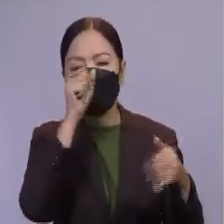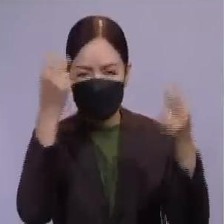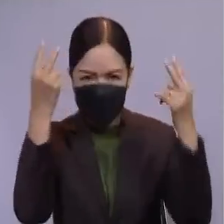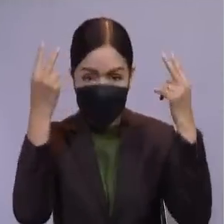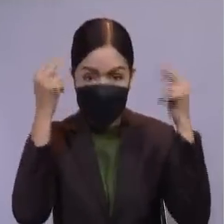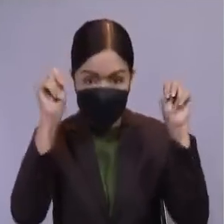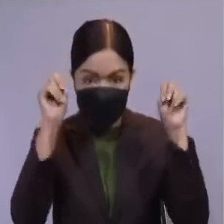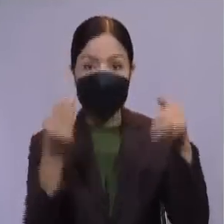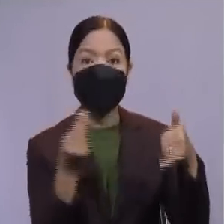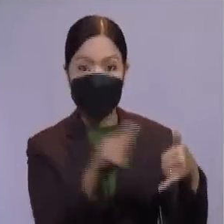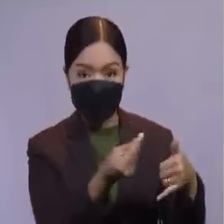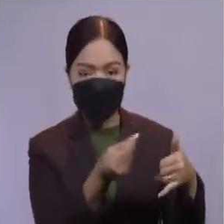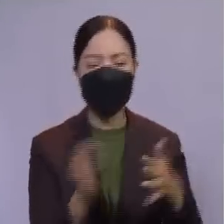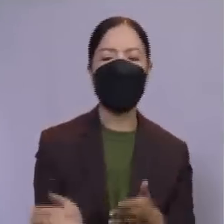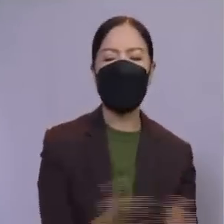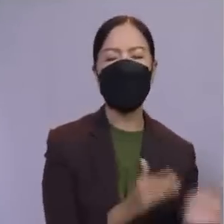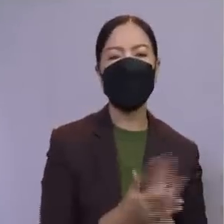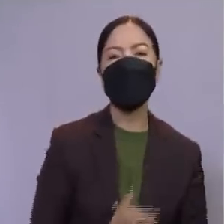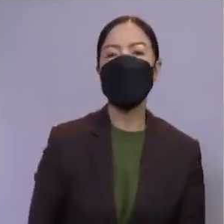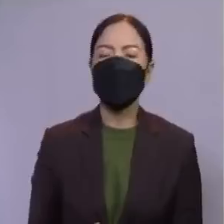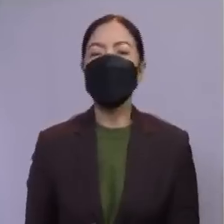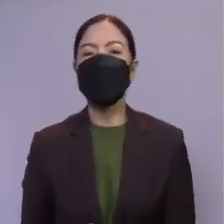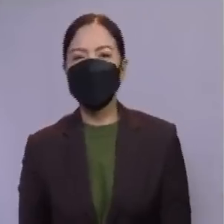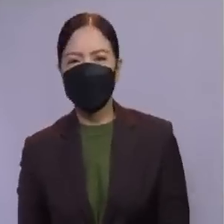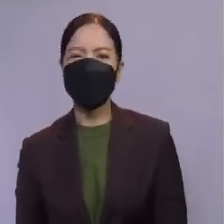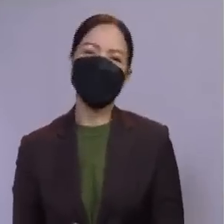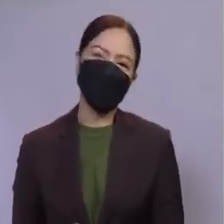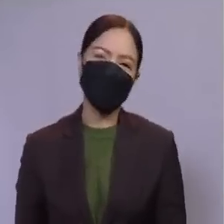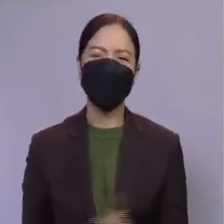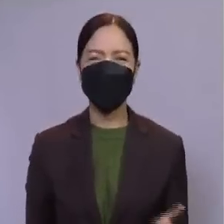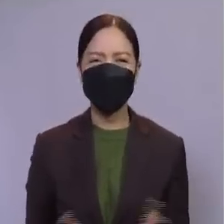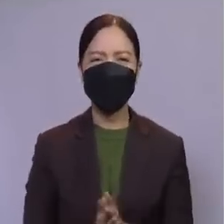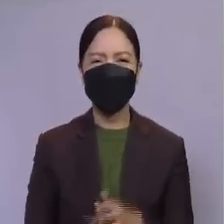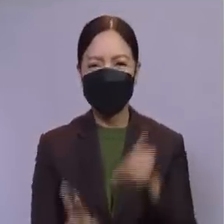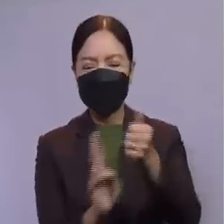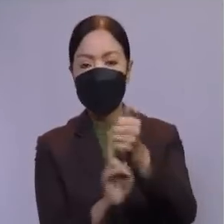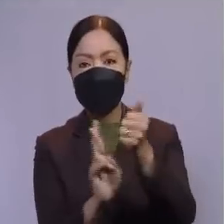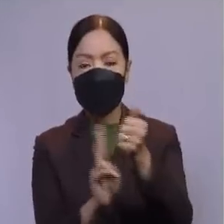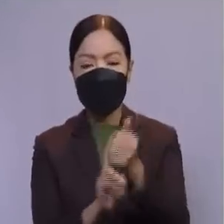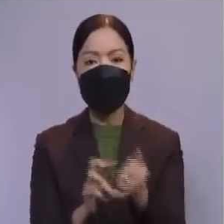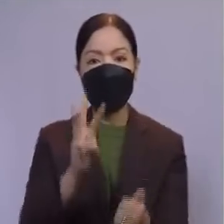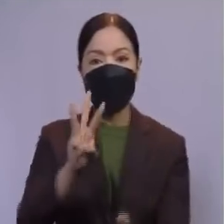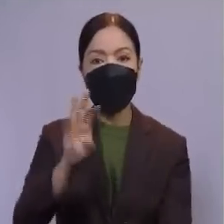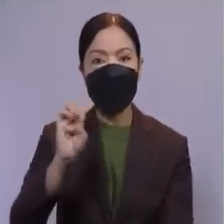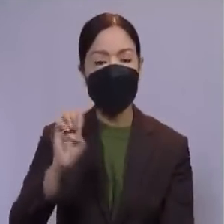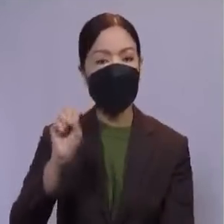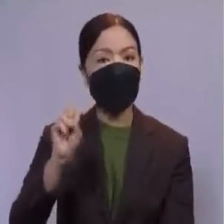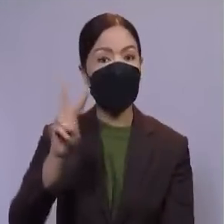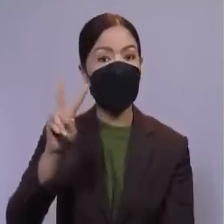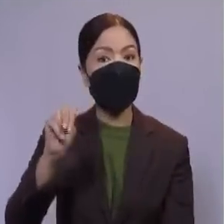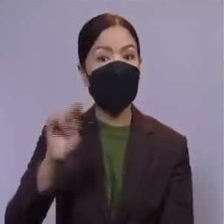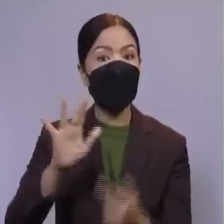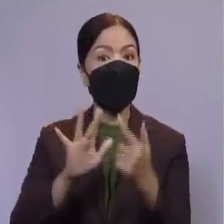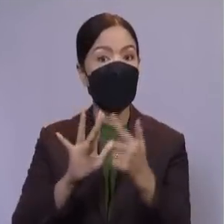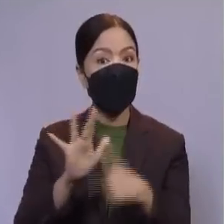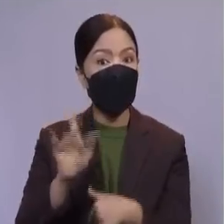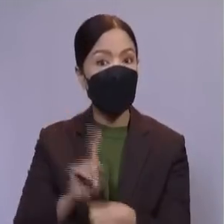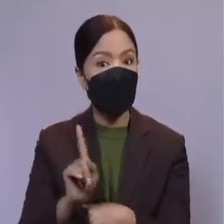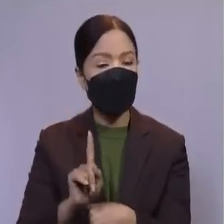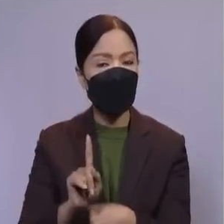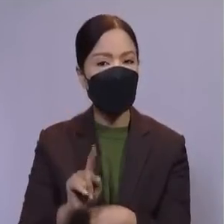มาดูทางด้านคุณวิษณุเครืองามกันบ้างดีไหมคะถ้าในทุกท่านรองนายกรัฐมนตรีวิษณุเครืองามได้สัญญาว่าเครื่อง